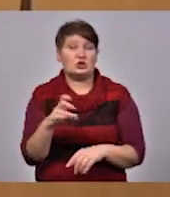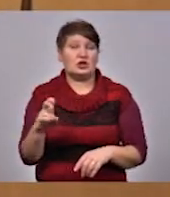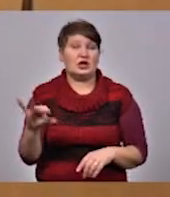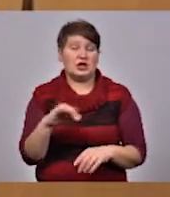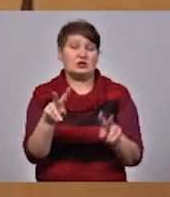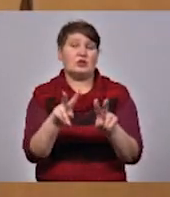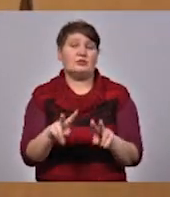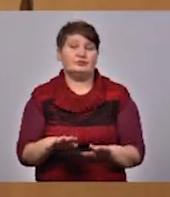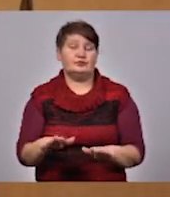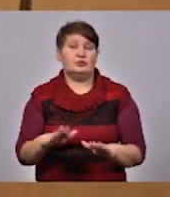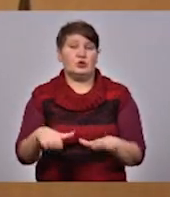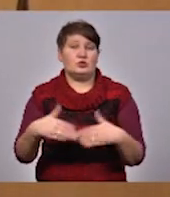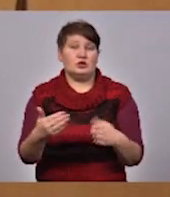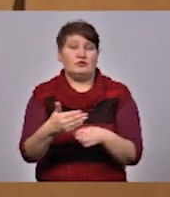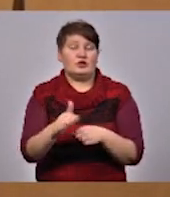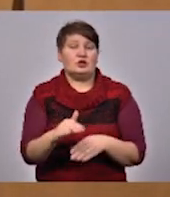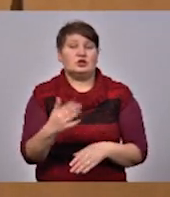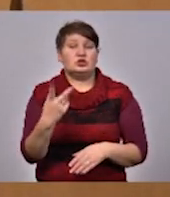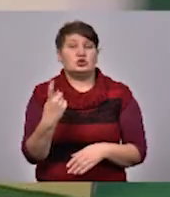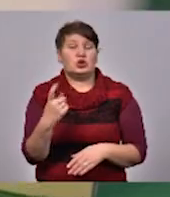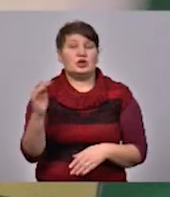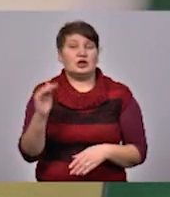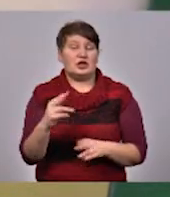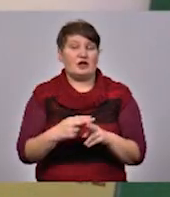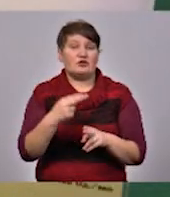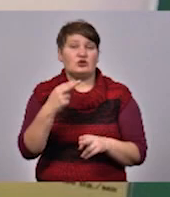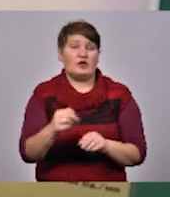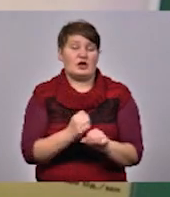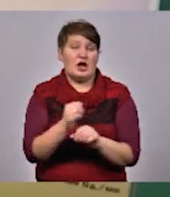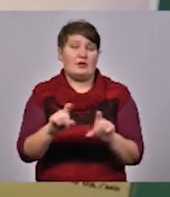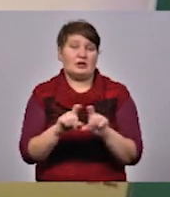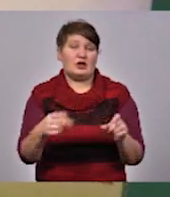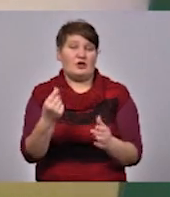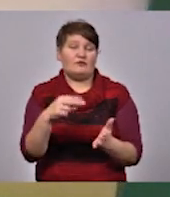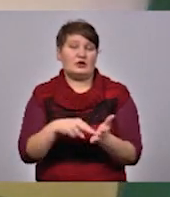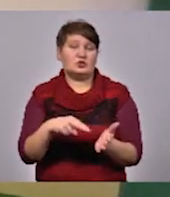пропозицію виділити ще 100 тисяч на відшкодування аптекам вартості інсуліну.